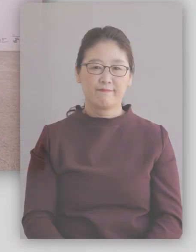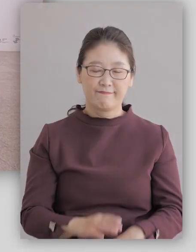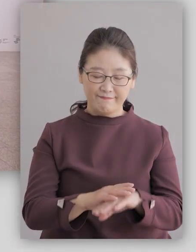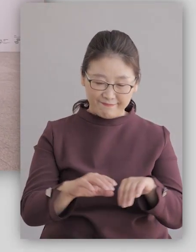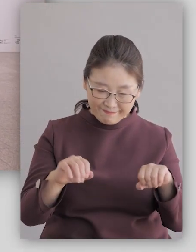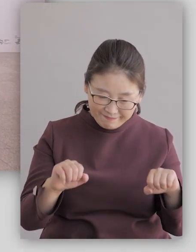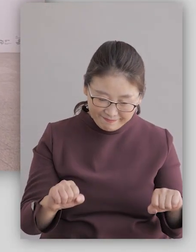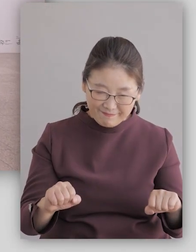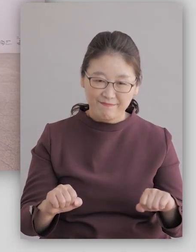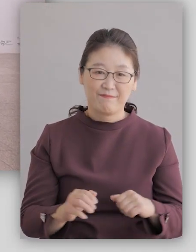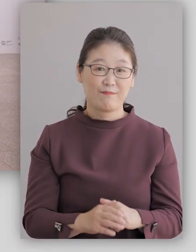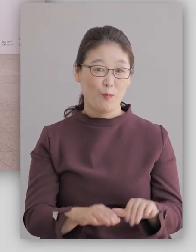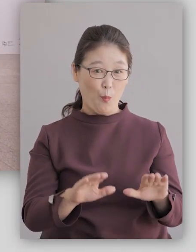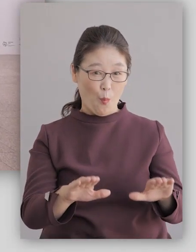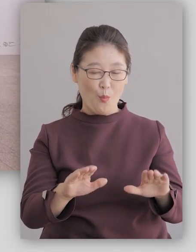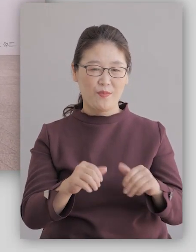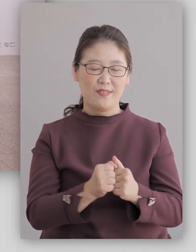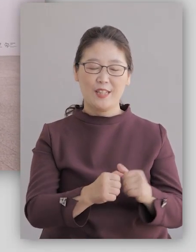안녕하세요. 오늘